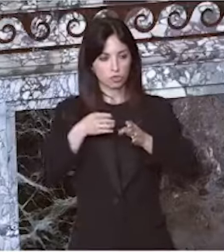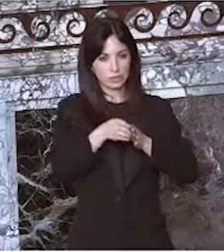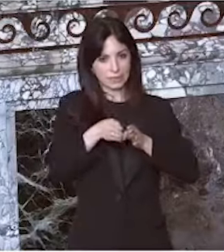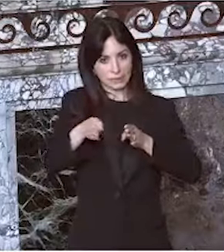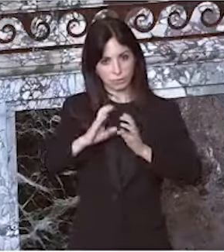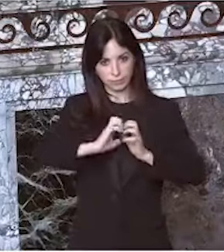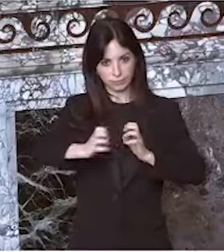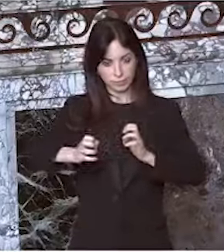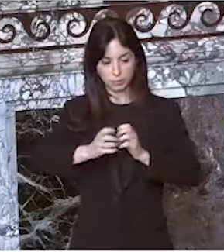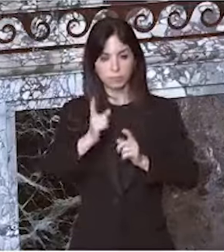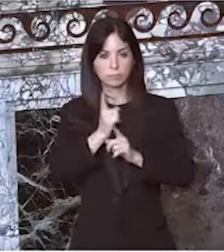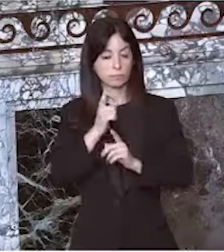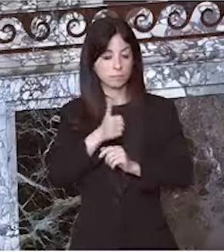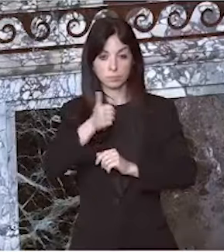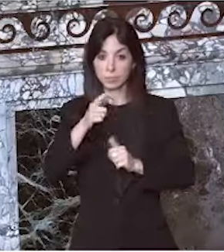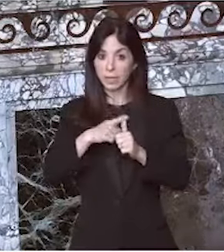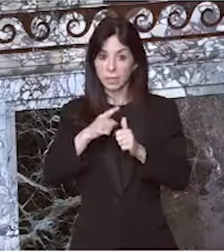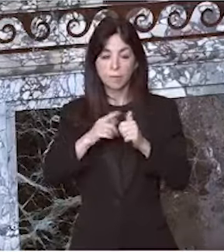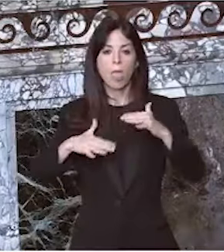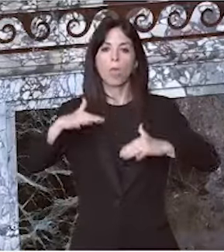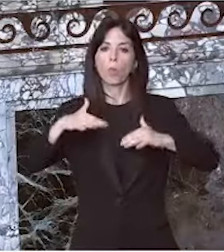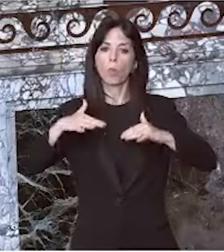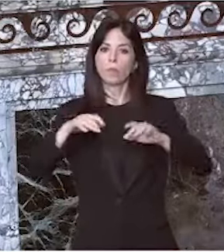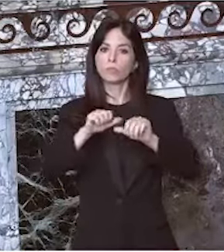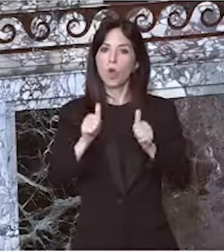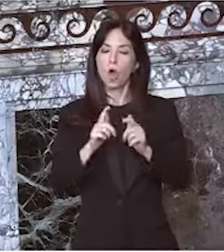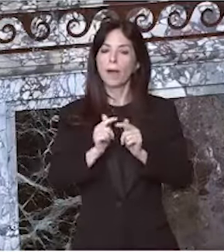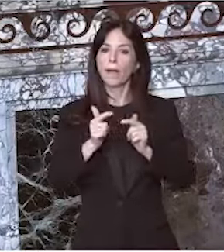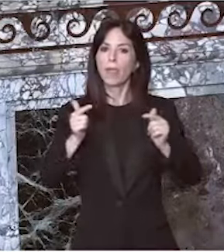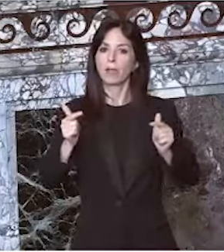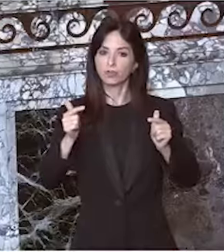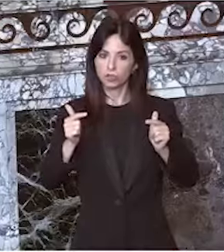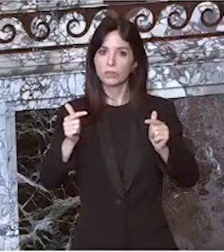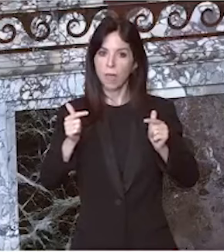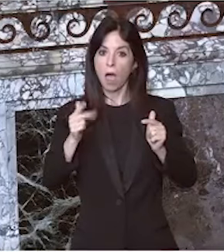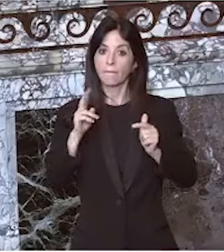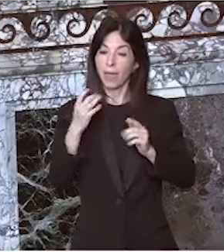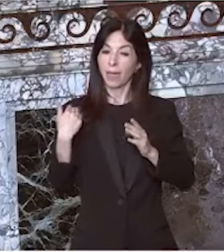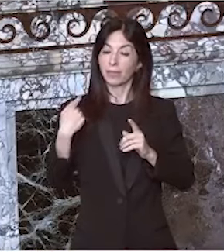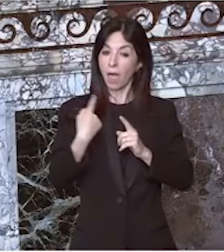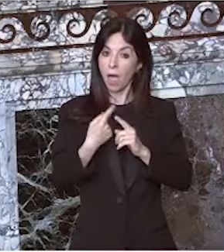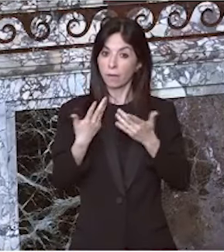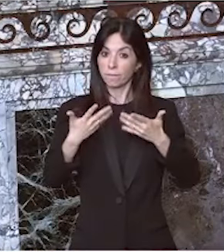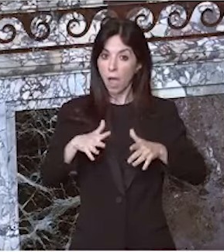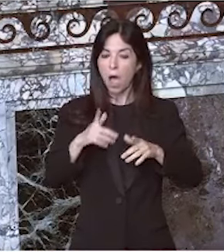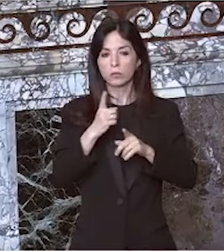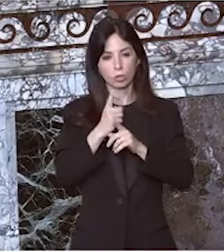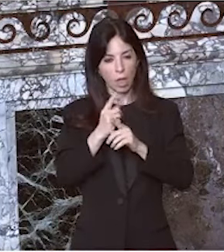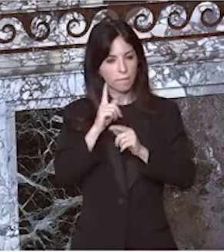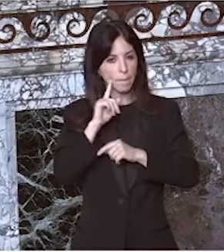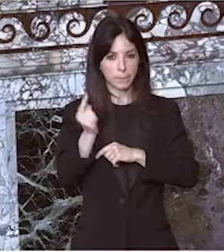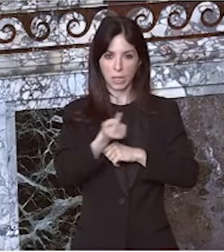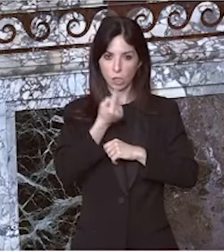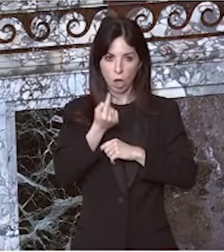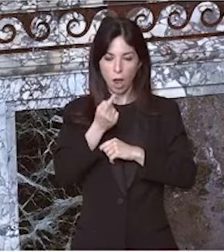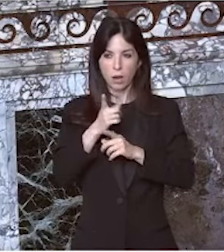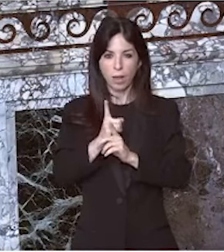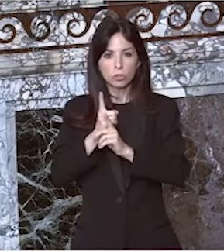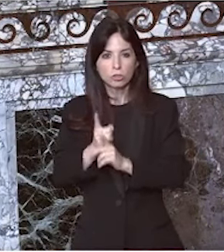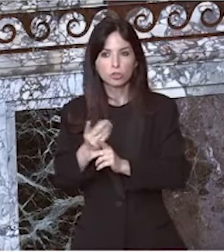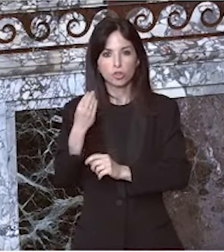Occorre innanzitutto riequilibrare il modello di crescita seguito nei due decenni passati, riducendo l'eccessiva dipendenza dalla